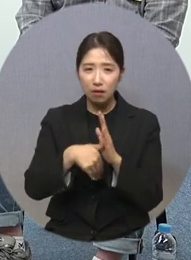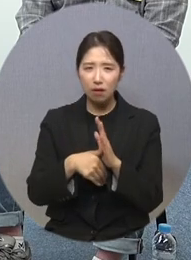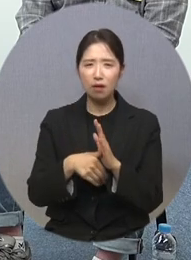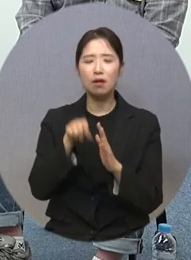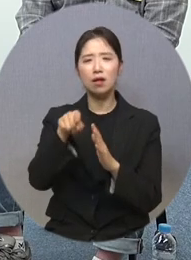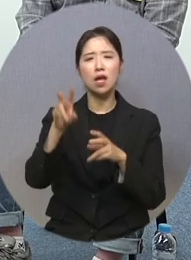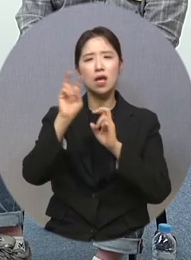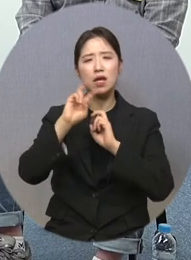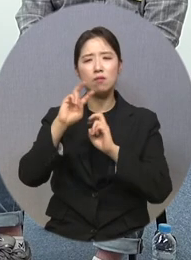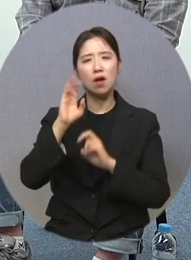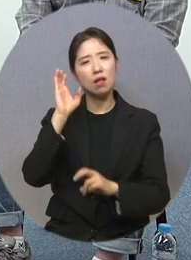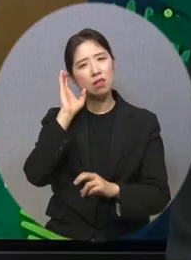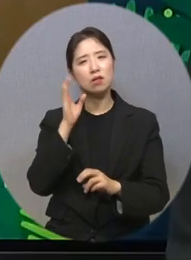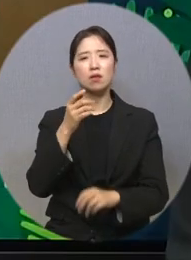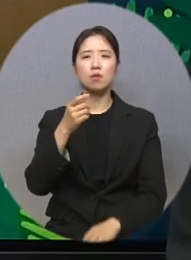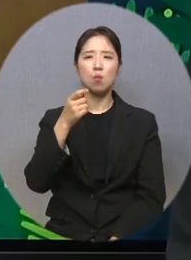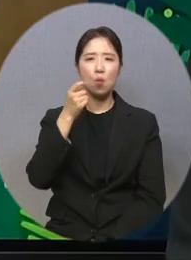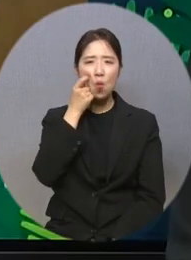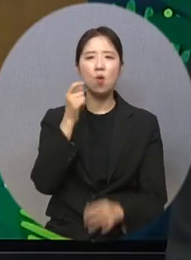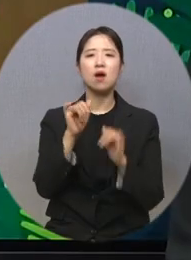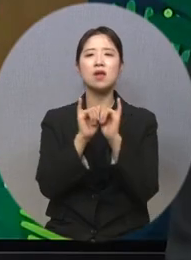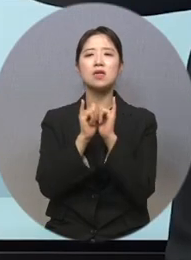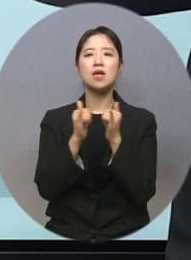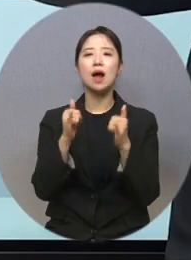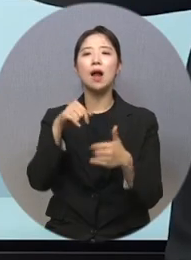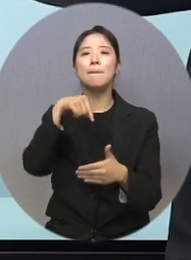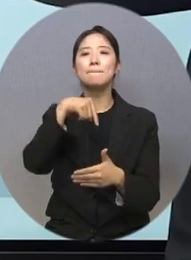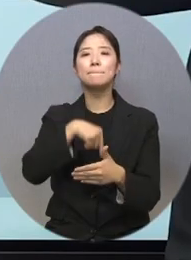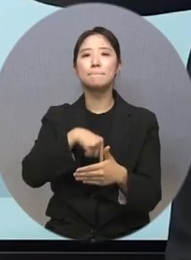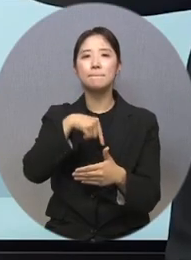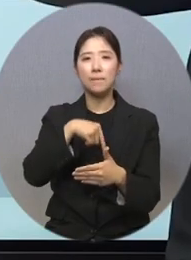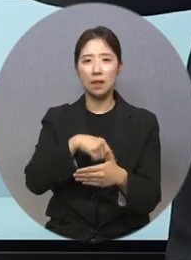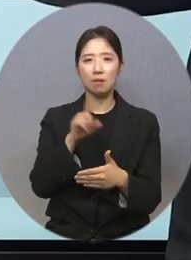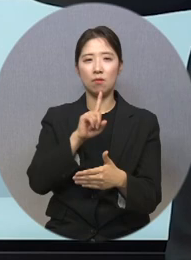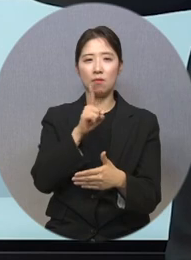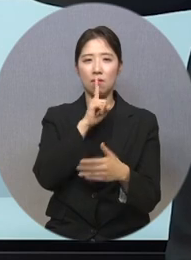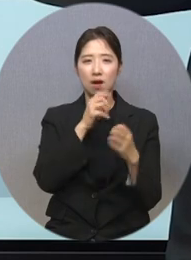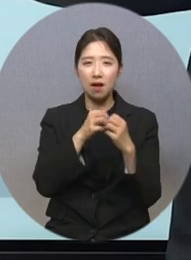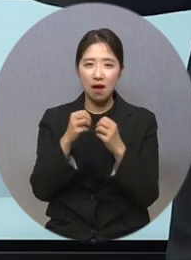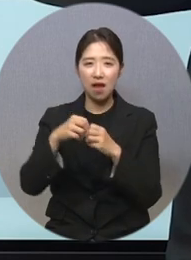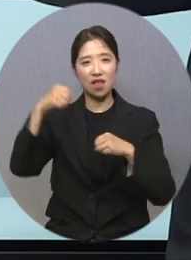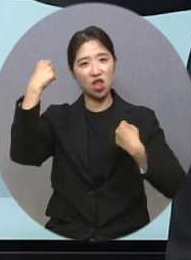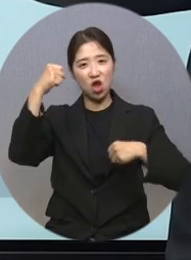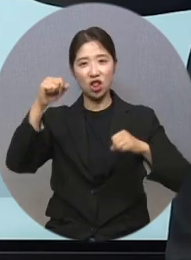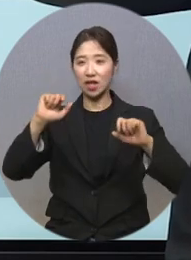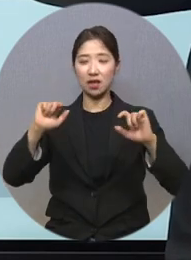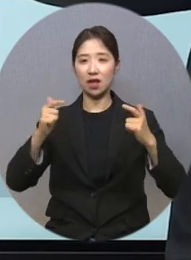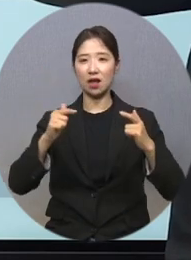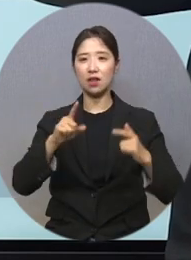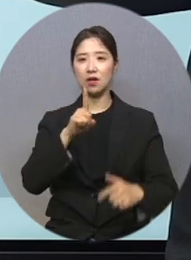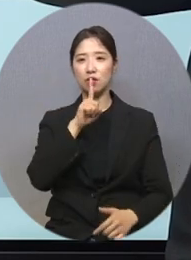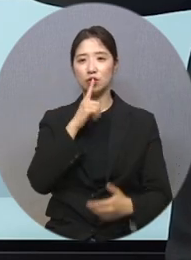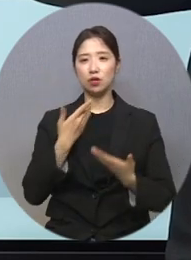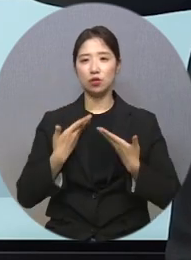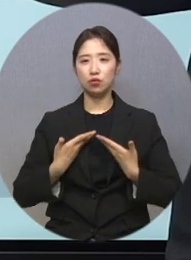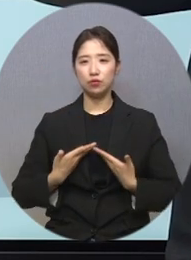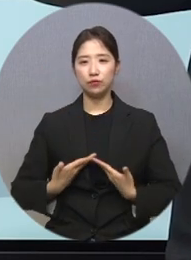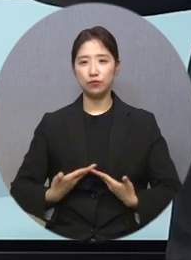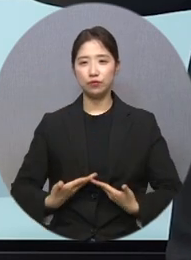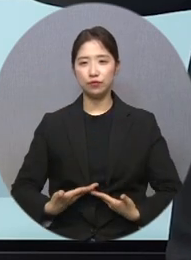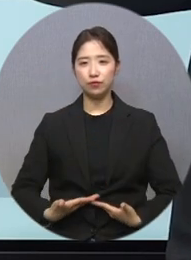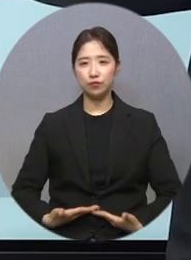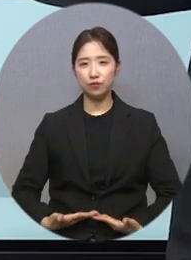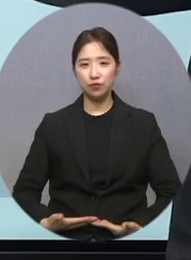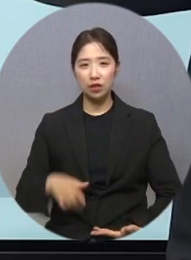이 음악을 감상하지 못하는 사람들의 심정을 뭐 대사라든가 연기로가 아니라 그 정적으로 설명하는 그